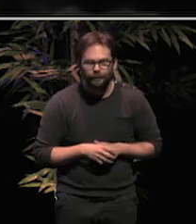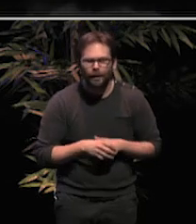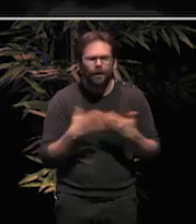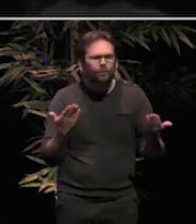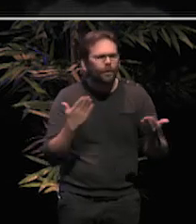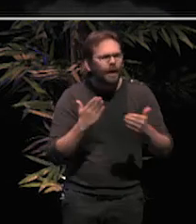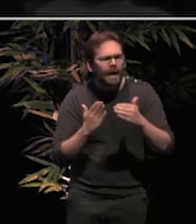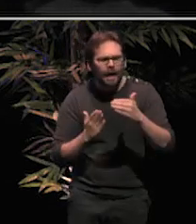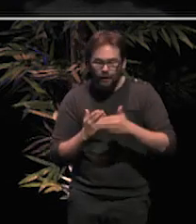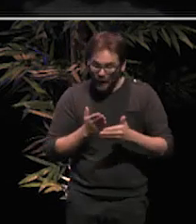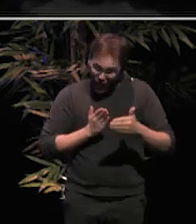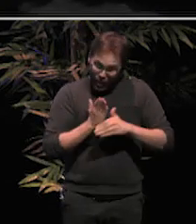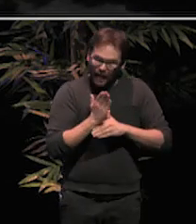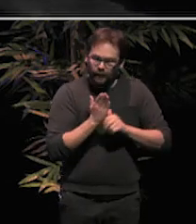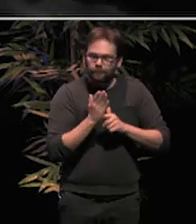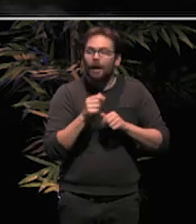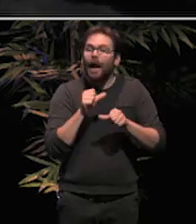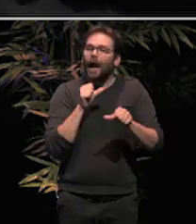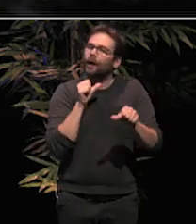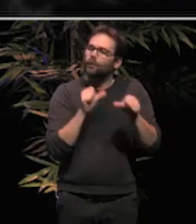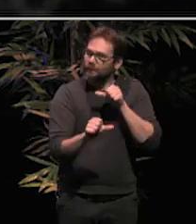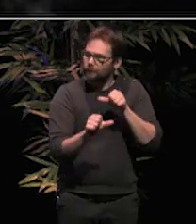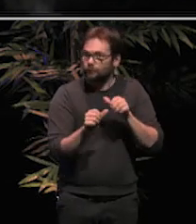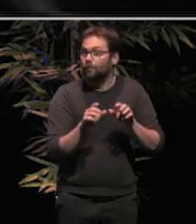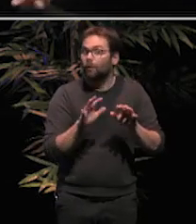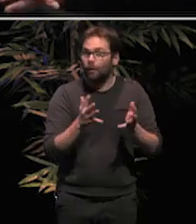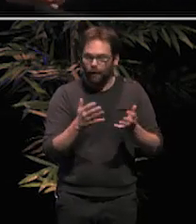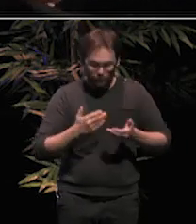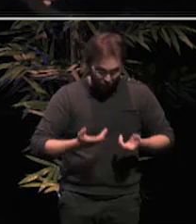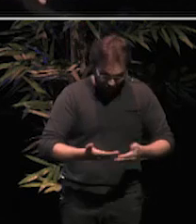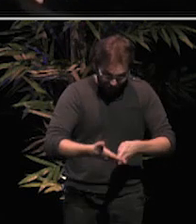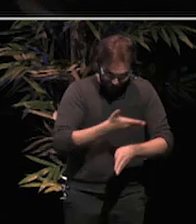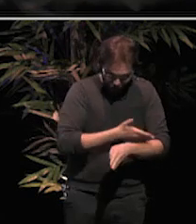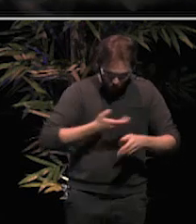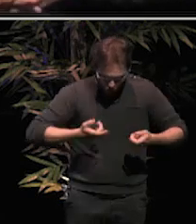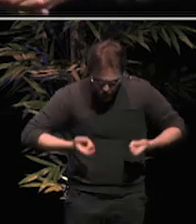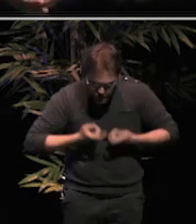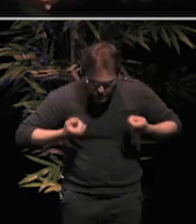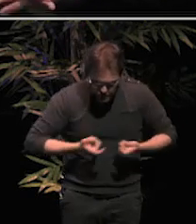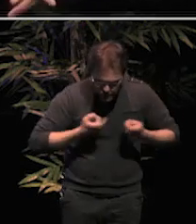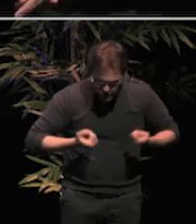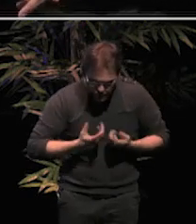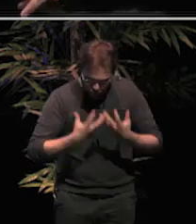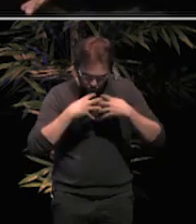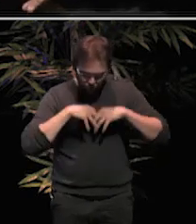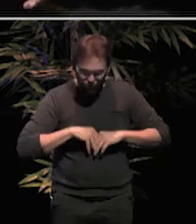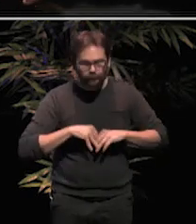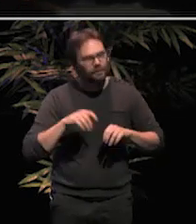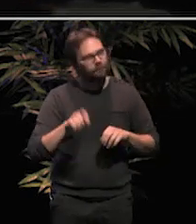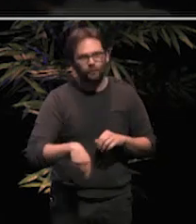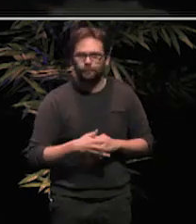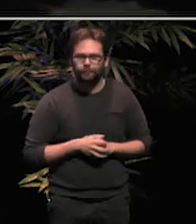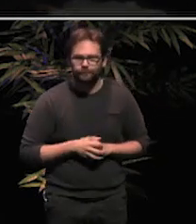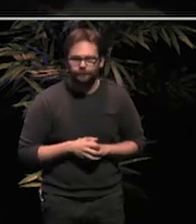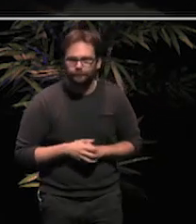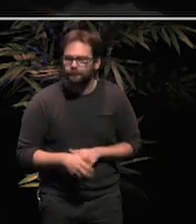soi en fait se fait aussi, enfin est permis parce qu'on a un entraînement qui est adéquat, quoi. Et est-ce que